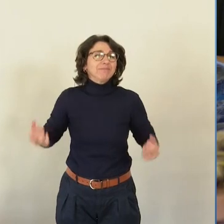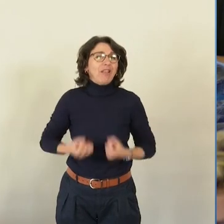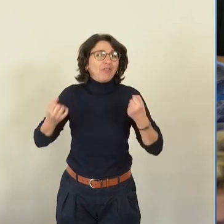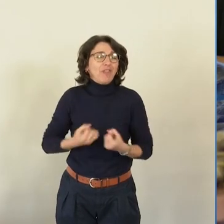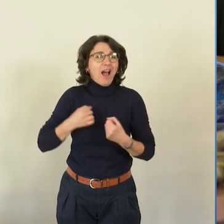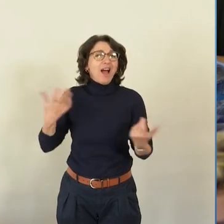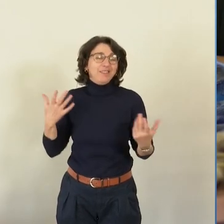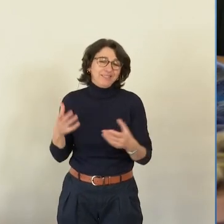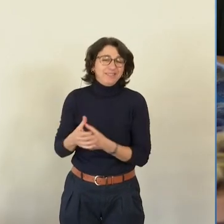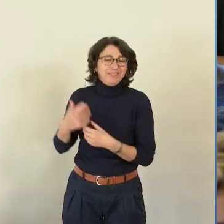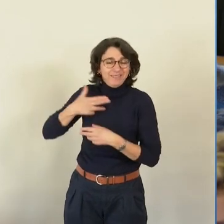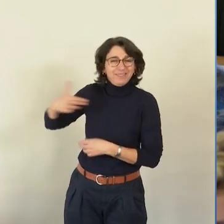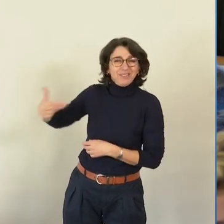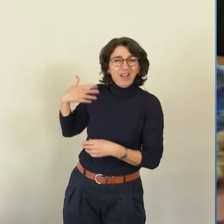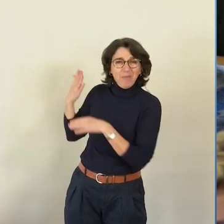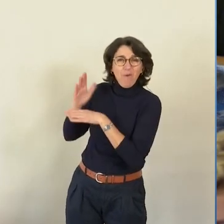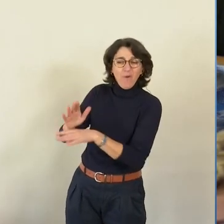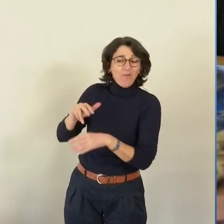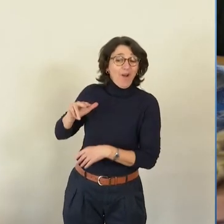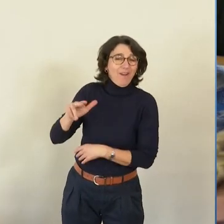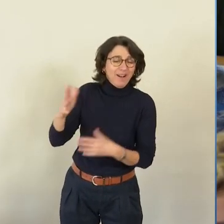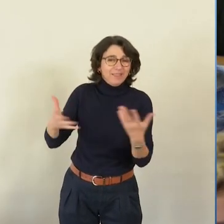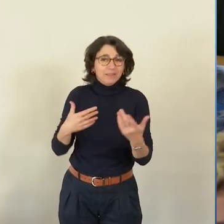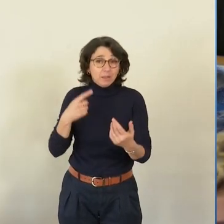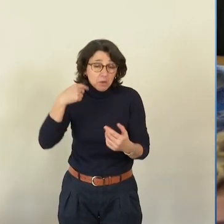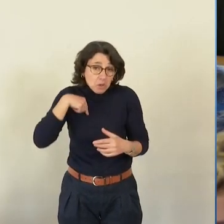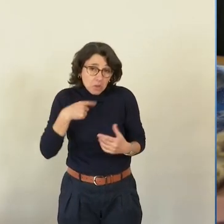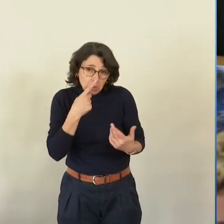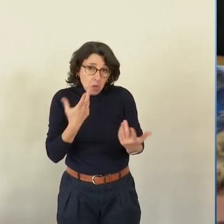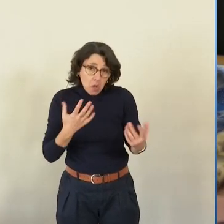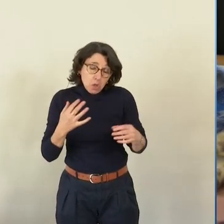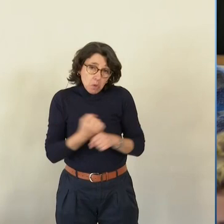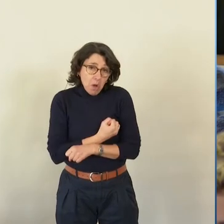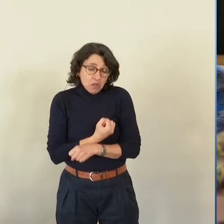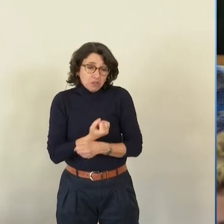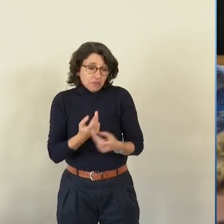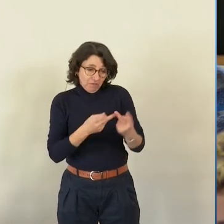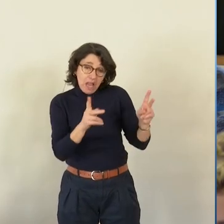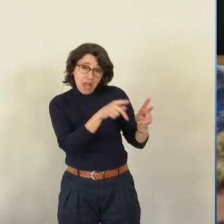c'est désolant pour l'État dans l'état actuel de la ville qui aurait besoin de vous et de vos